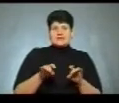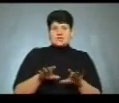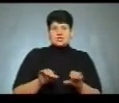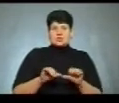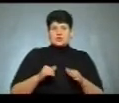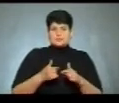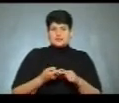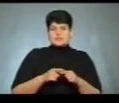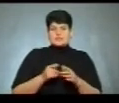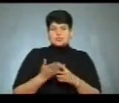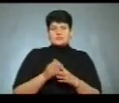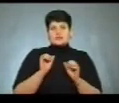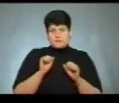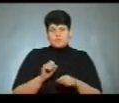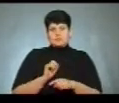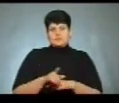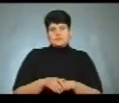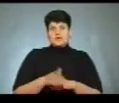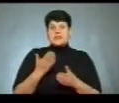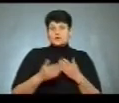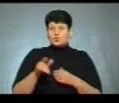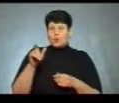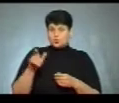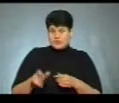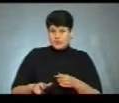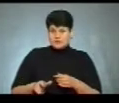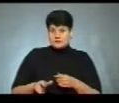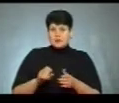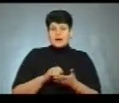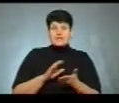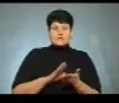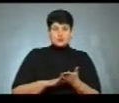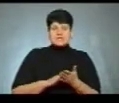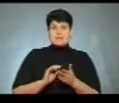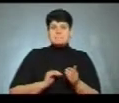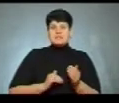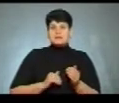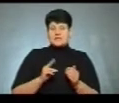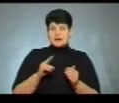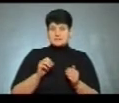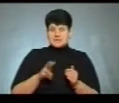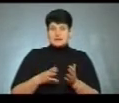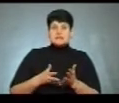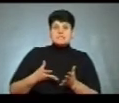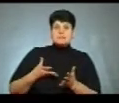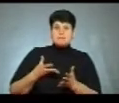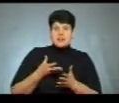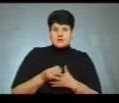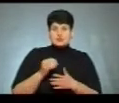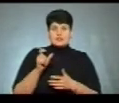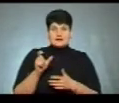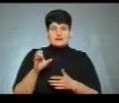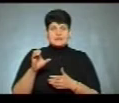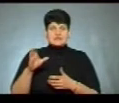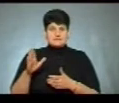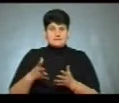ця субсидія може бути призначена. Якщо ж людина реєструється підприємцем, сплачує ЄСВ, відповідно, по